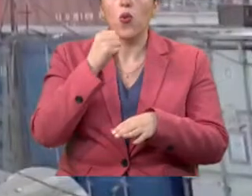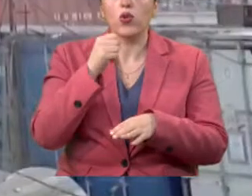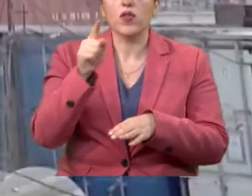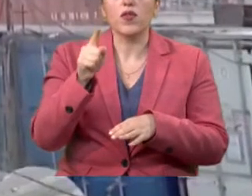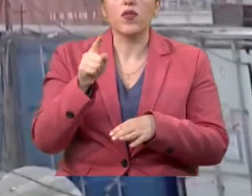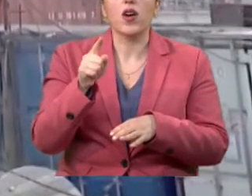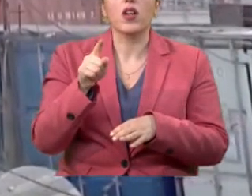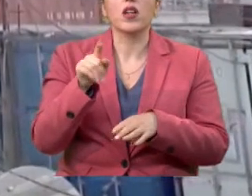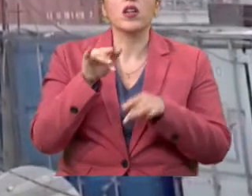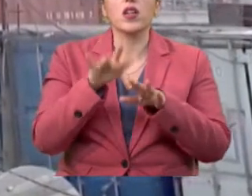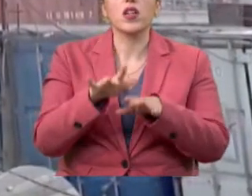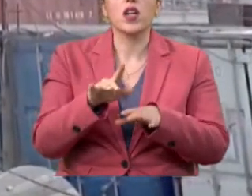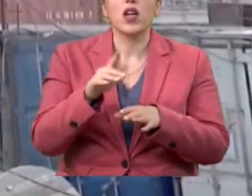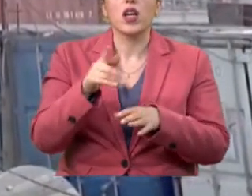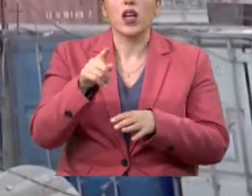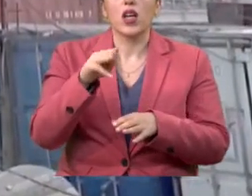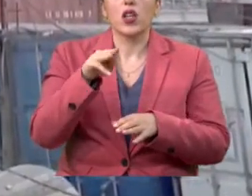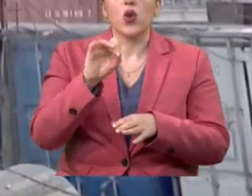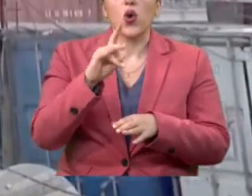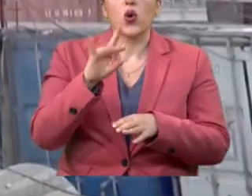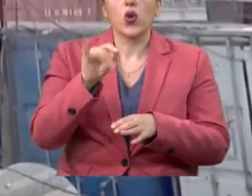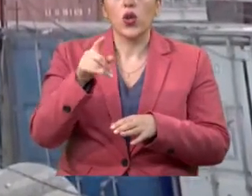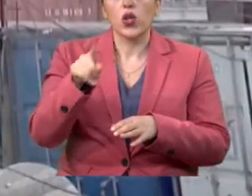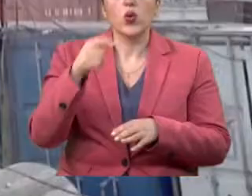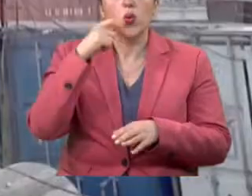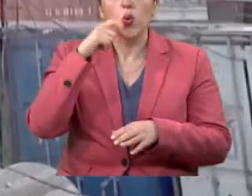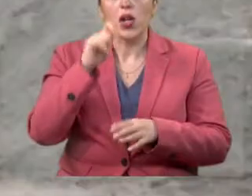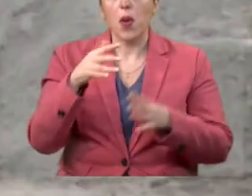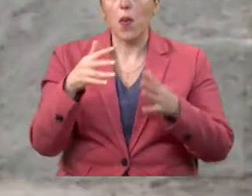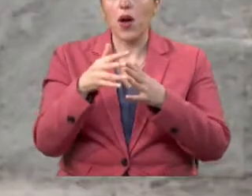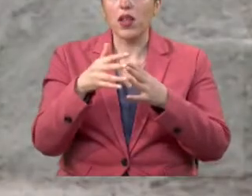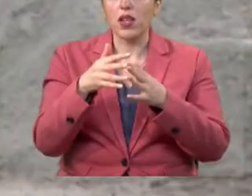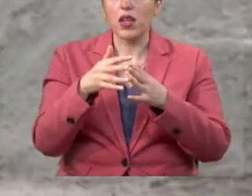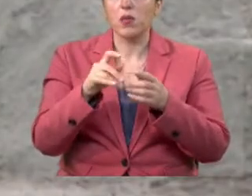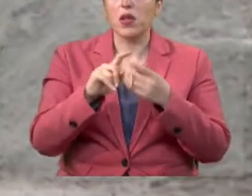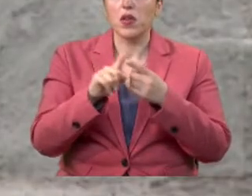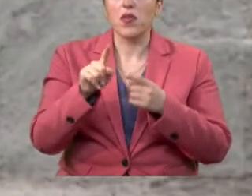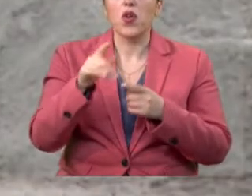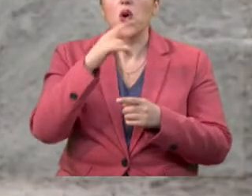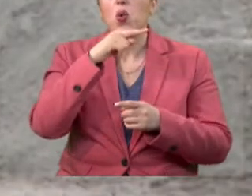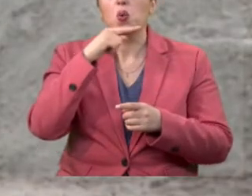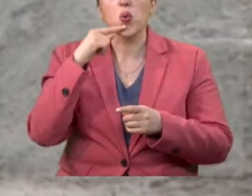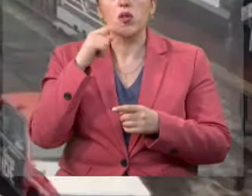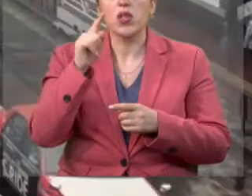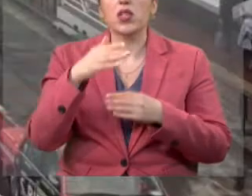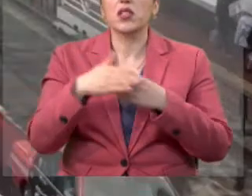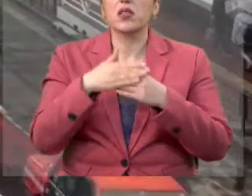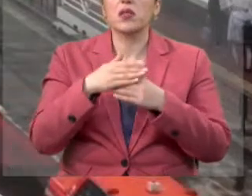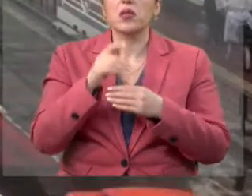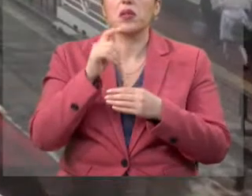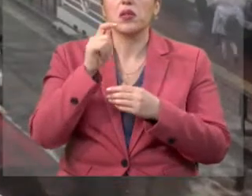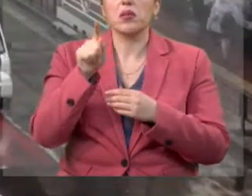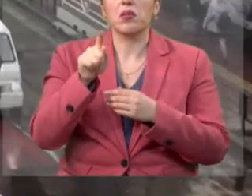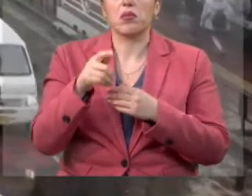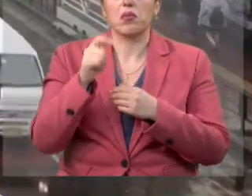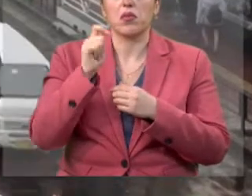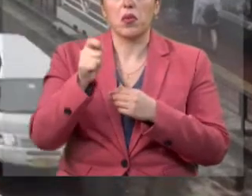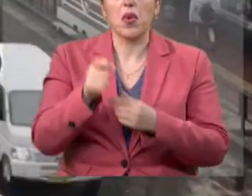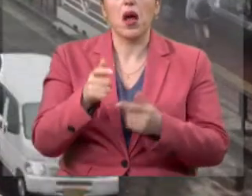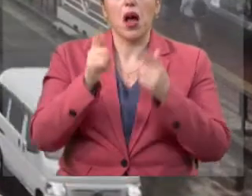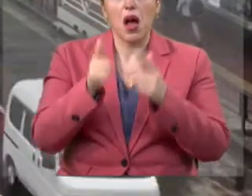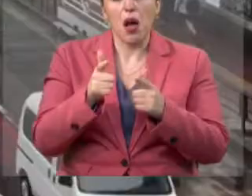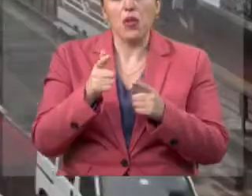դիմել այն բանից հետո, երբ Տոկիոն Ուկրաինայի պատերազմի կապակցությամբ միացել է Ռուսաստանի նկատմամբ արևմտյան երկրների